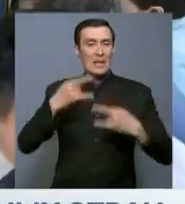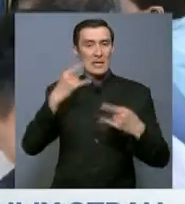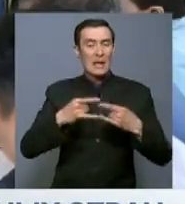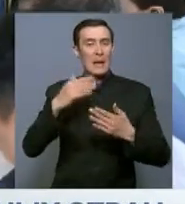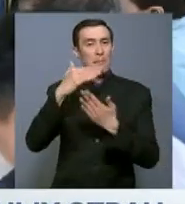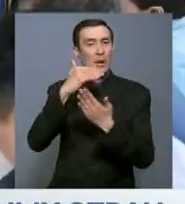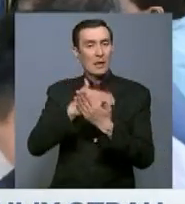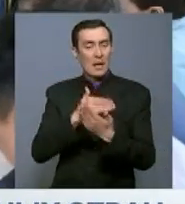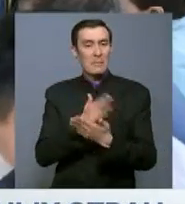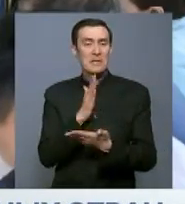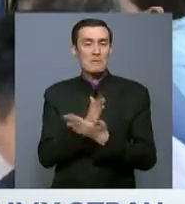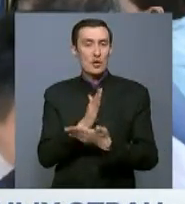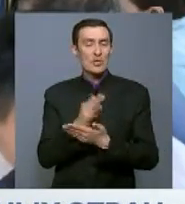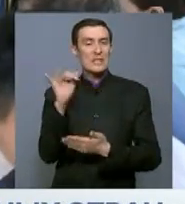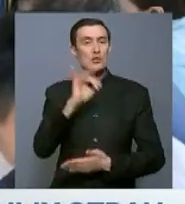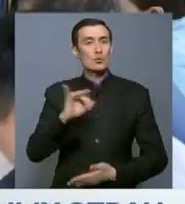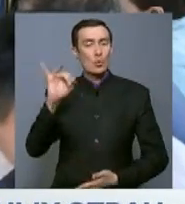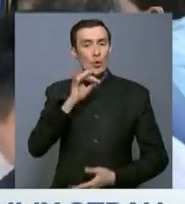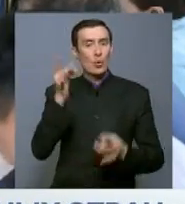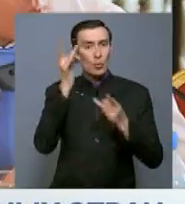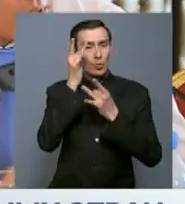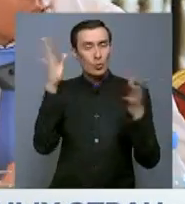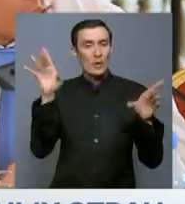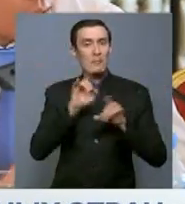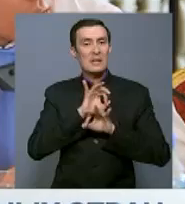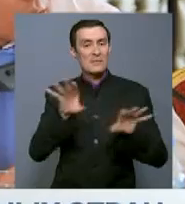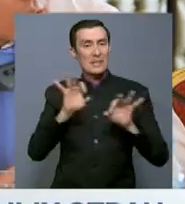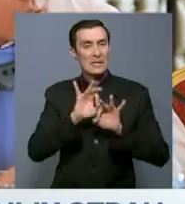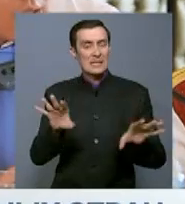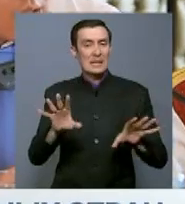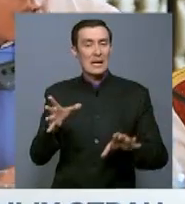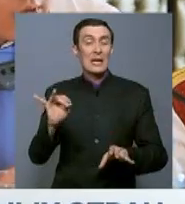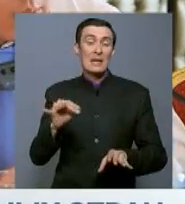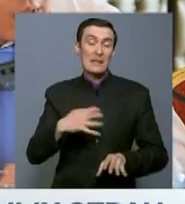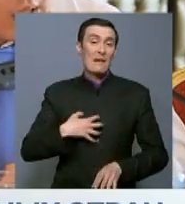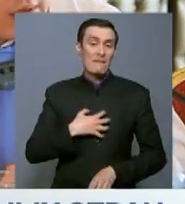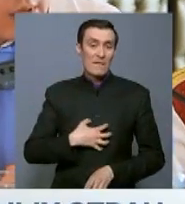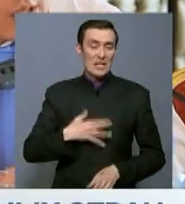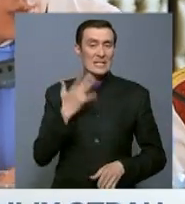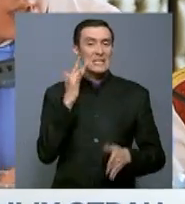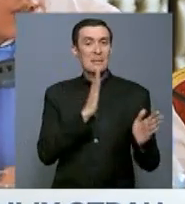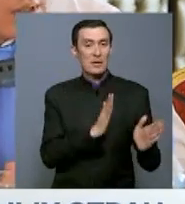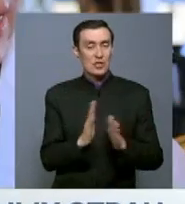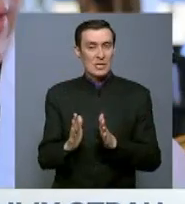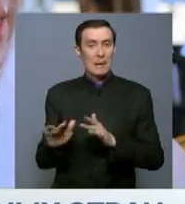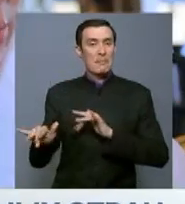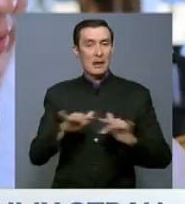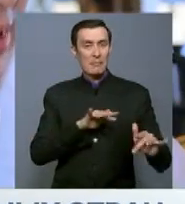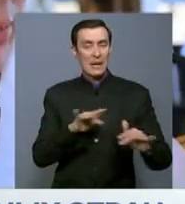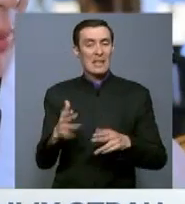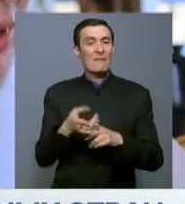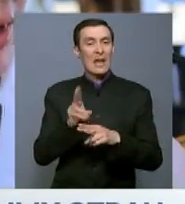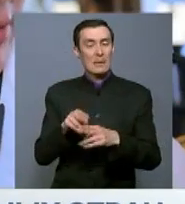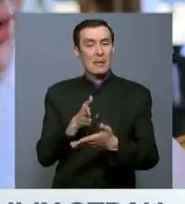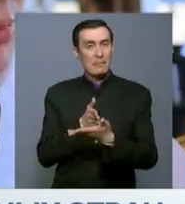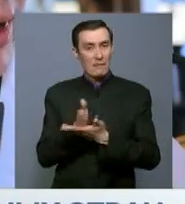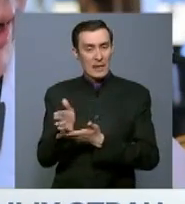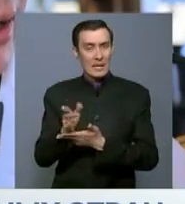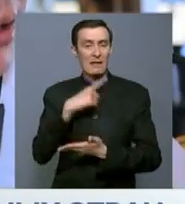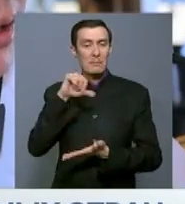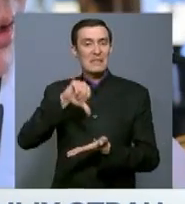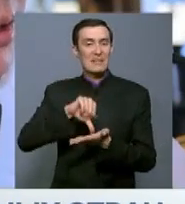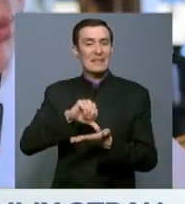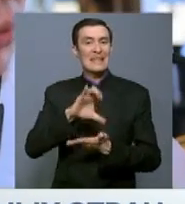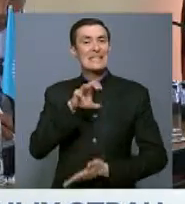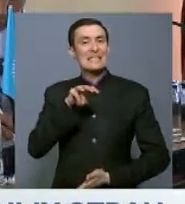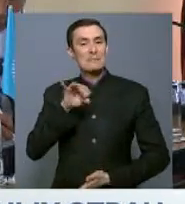имеющих историко-познавательное и культурное просветительское значение, а также важность систематических мероприятий в данном направлении. Как говорят представители